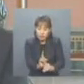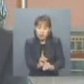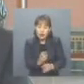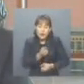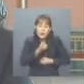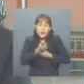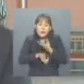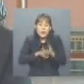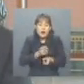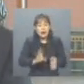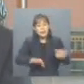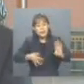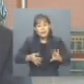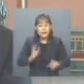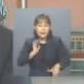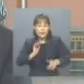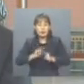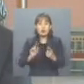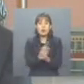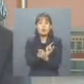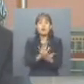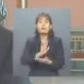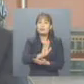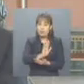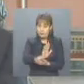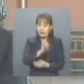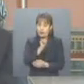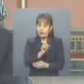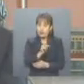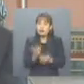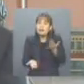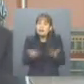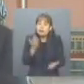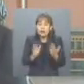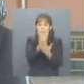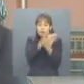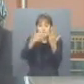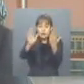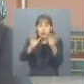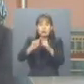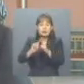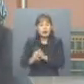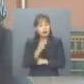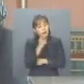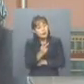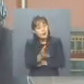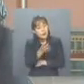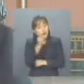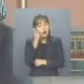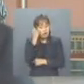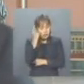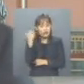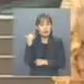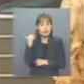ท่ารำหรือศิลปวัฒนธรรมเพราะฉะนั้นจะเป็นชาติใดประเทศใดก็แล้วแต่สามารถที่จะสื่อแล้วเดินไปด้วยกันได้ครับตรงนี้ครับ